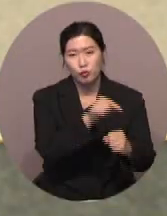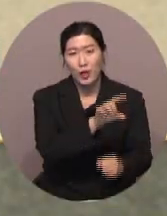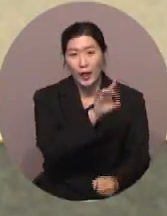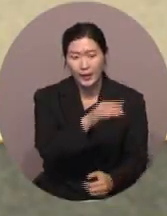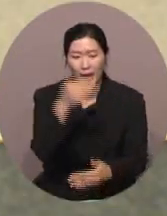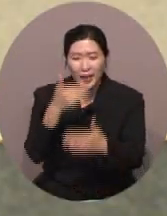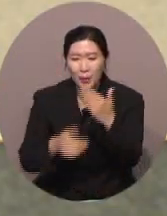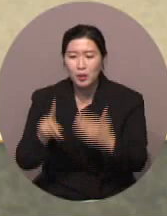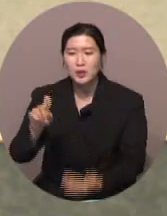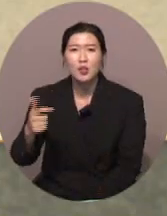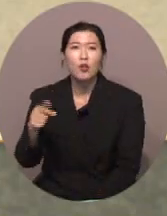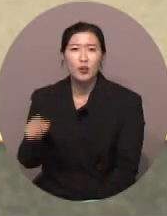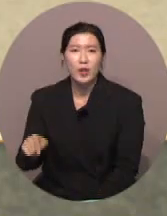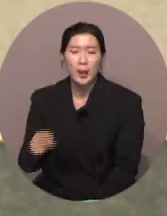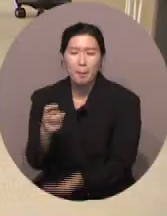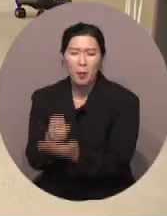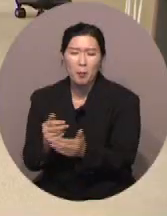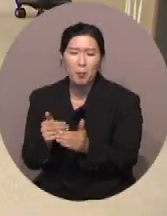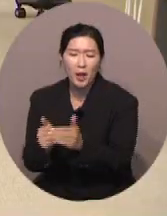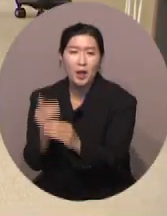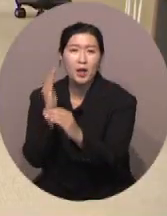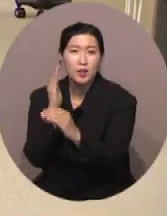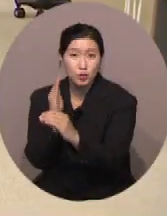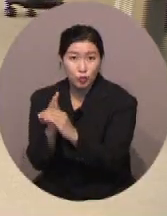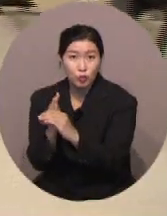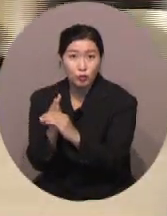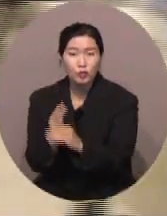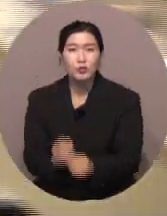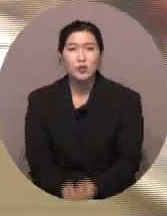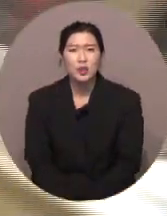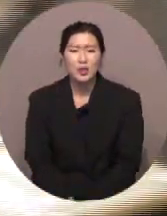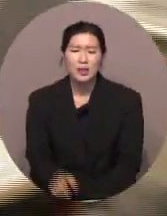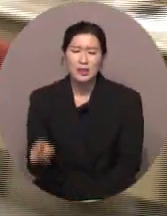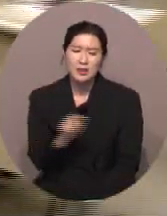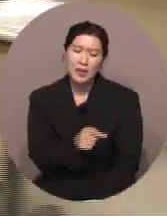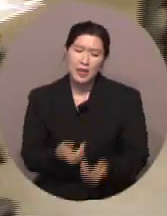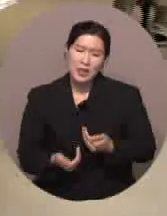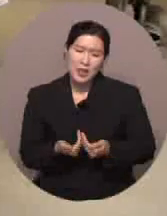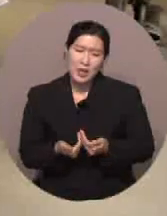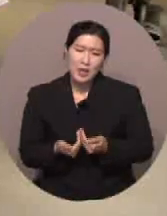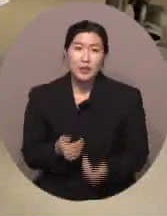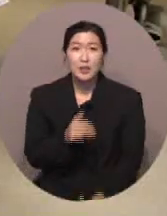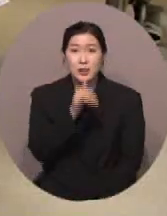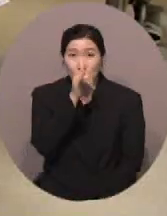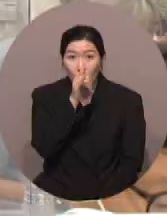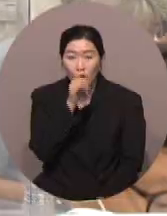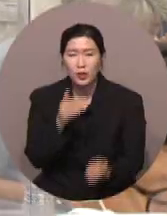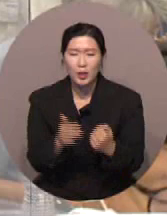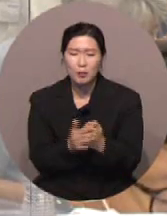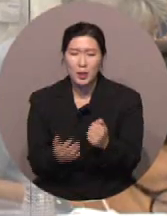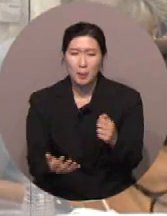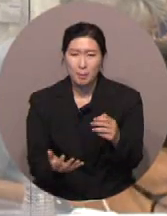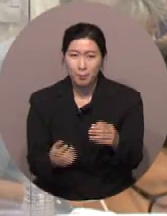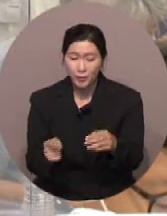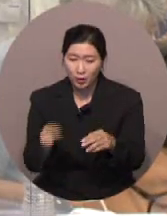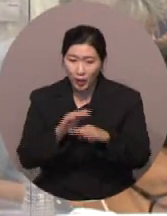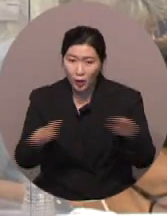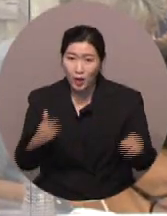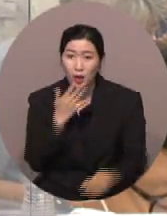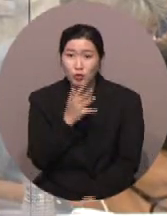각자 인기를 유지하고 있는 상황에서 기존 사업 추진에 혼란을 막고 실질적인 효과를 가져올 수 있을지